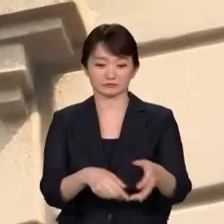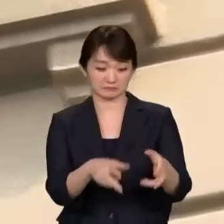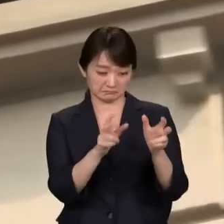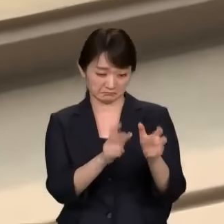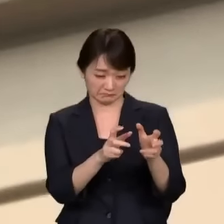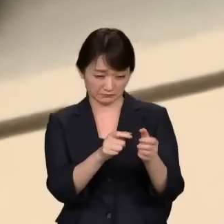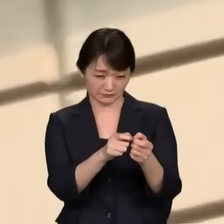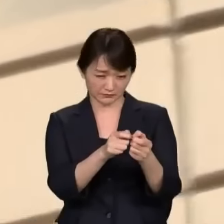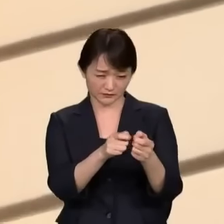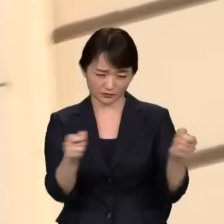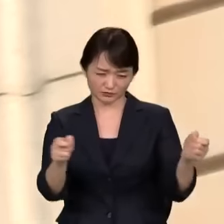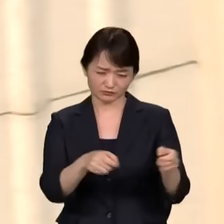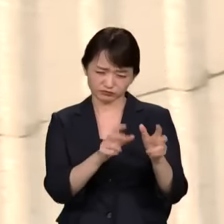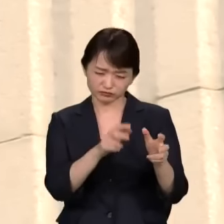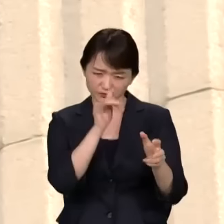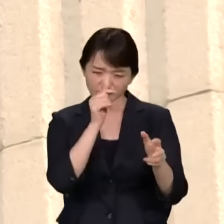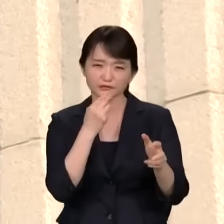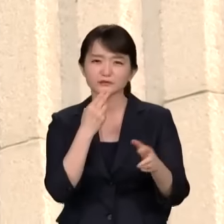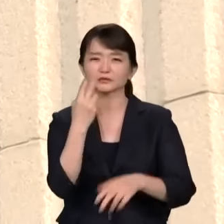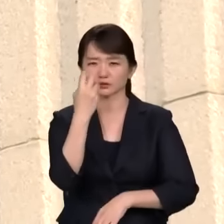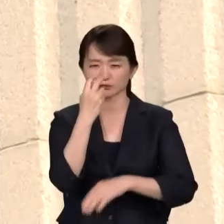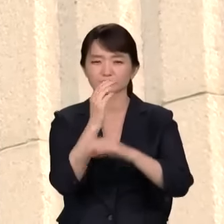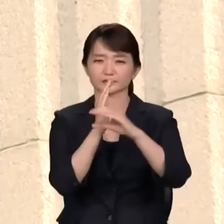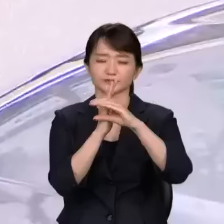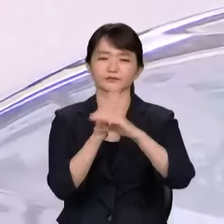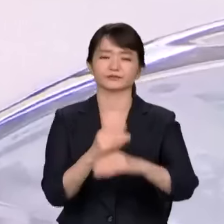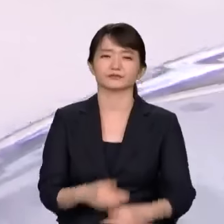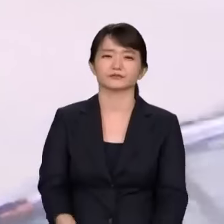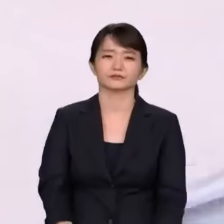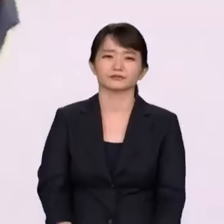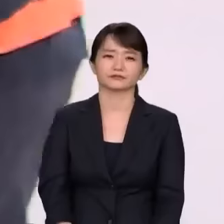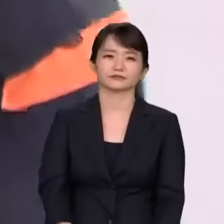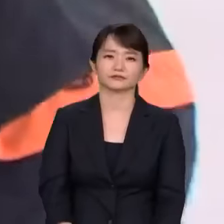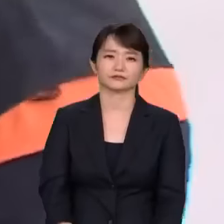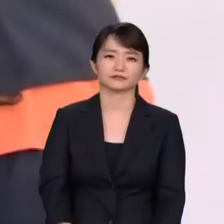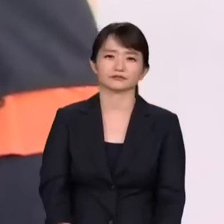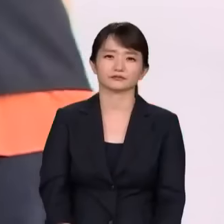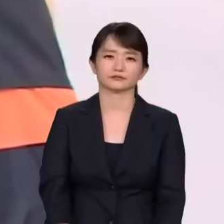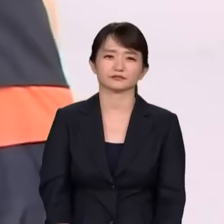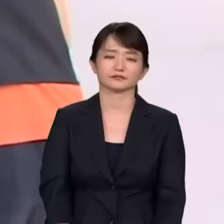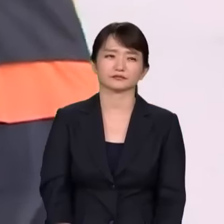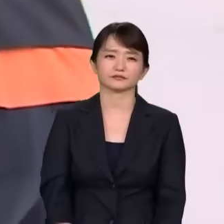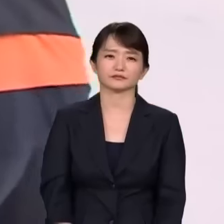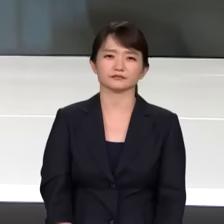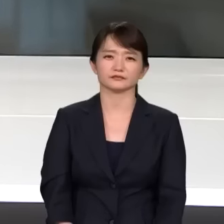시간 켜놓지 않았는지 등을 조사하고 있습니다. JTBC 이세현입니다.